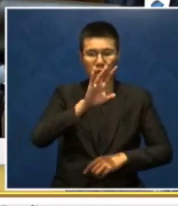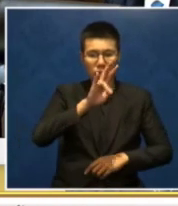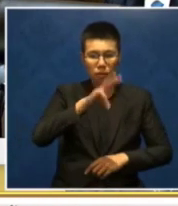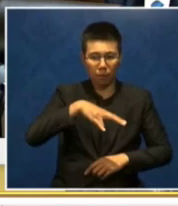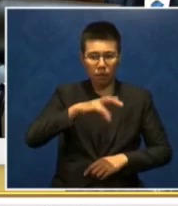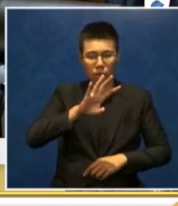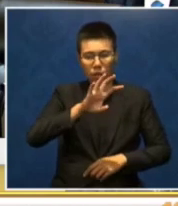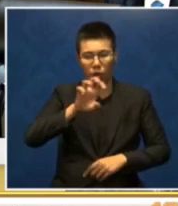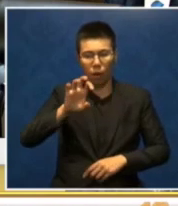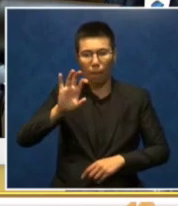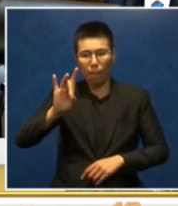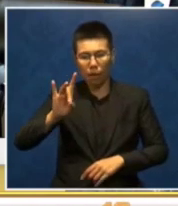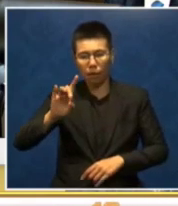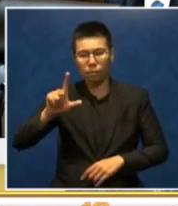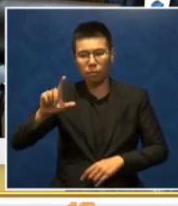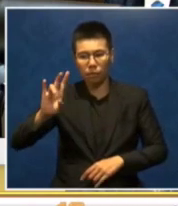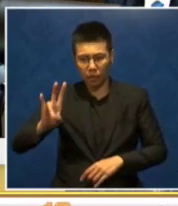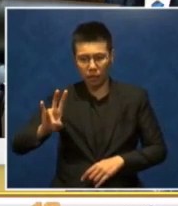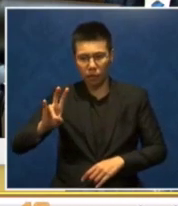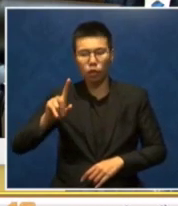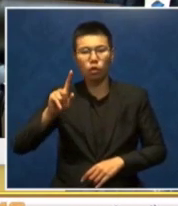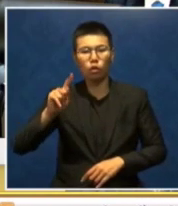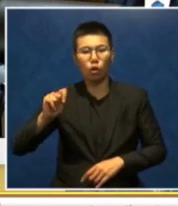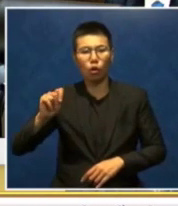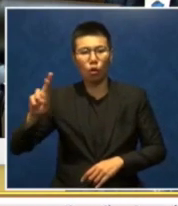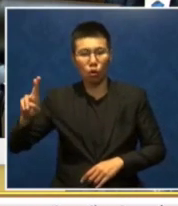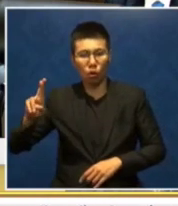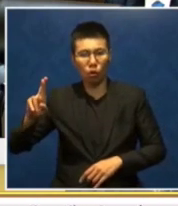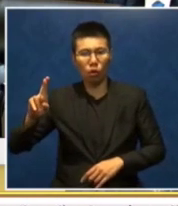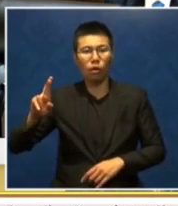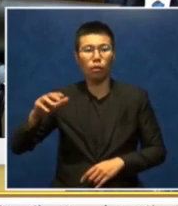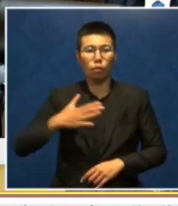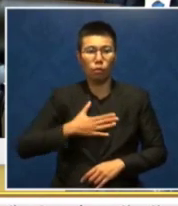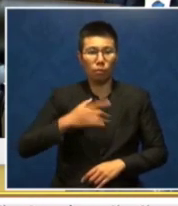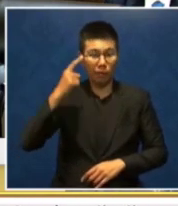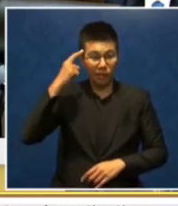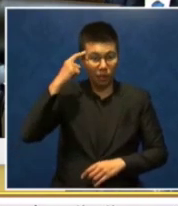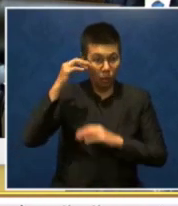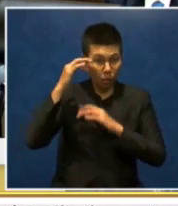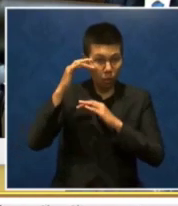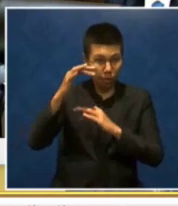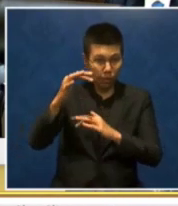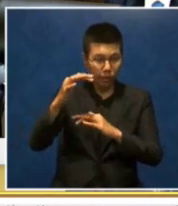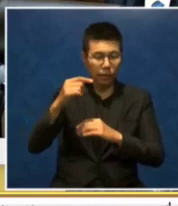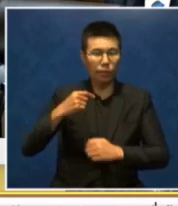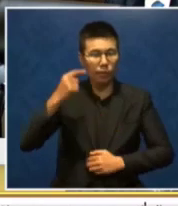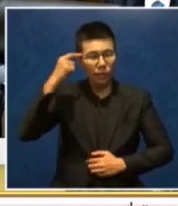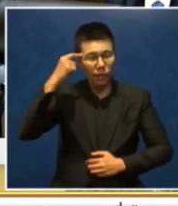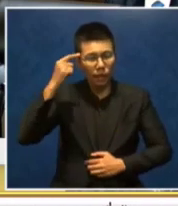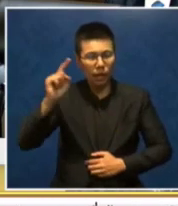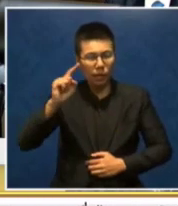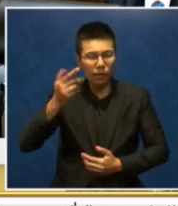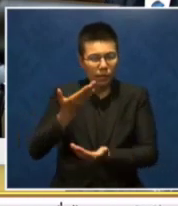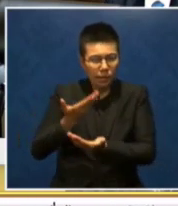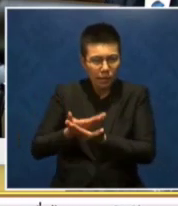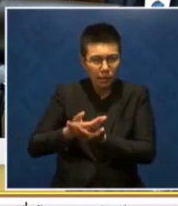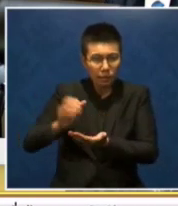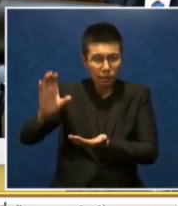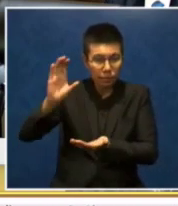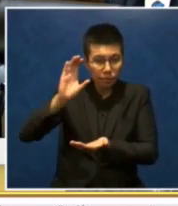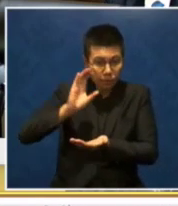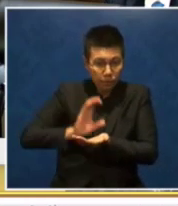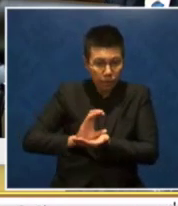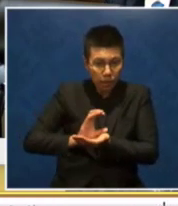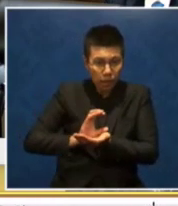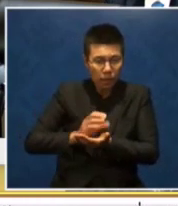7,487 ตารางเมตรผมหวังเป็นอย่างยิ่งครับว่าได้รับการจัดสรรงบประมาณในปีงบประมาณที่ถึง